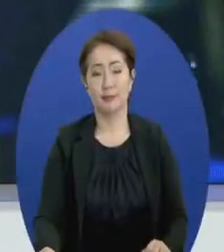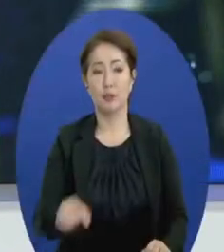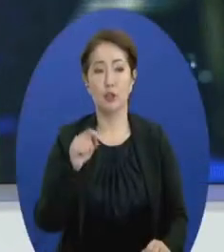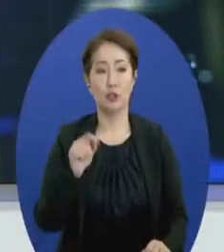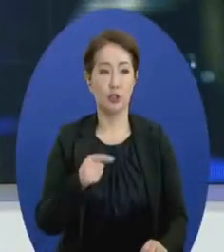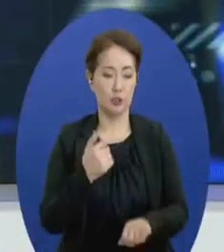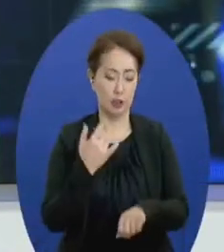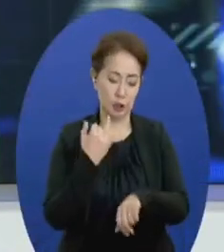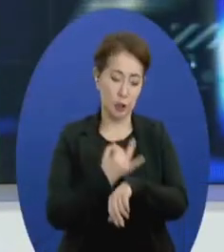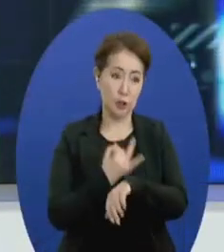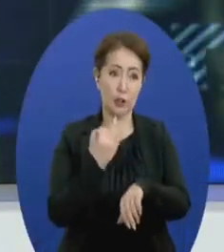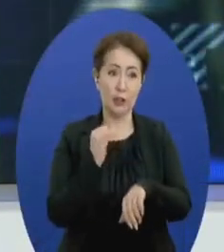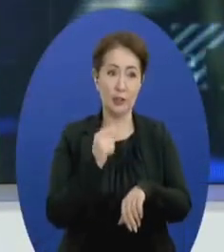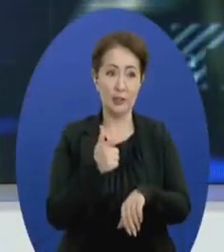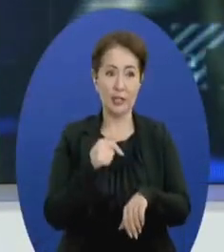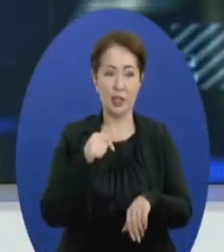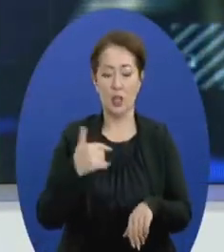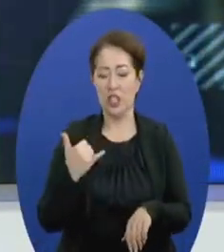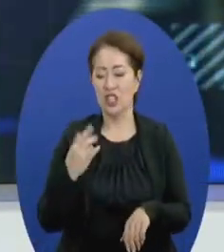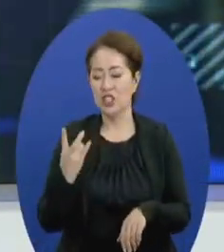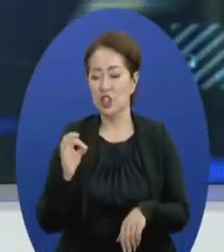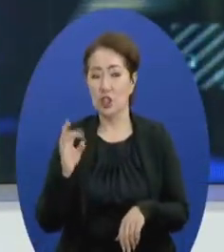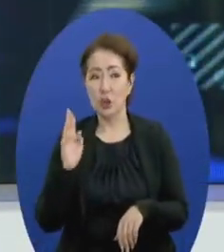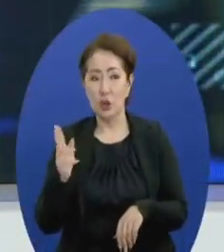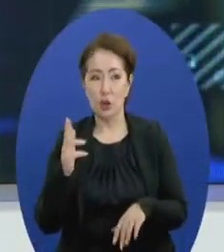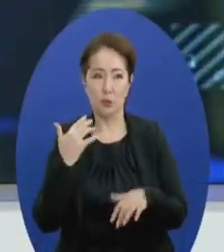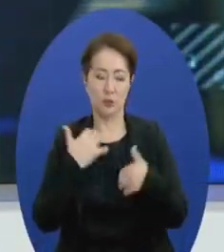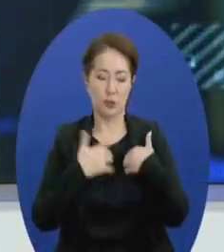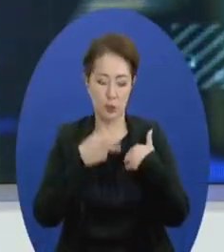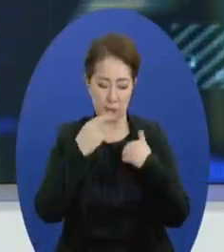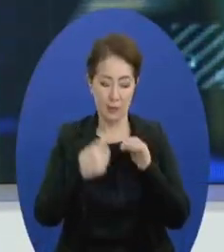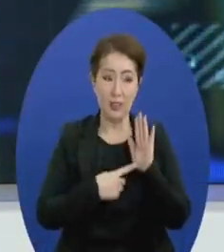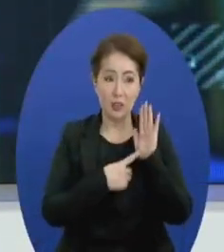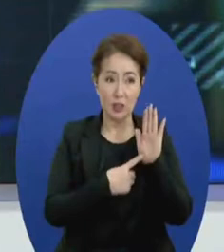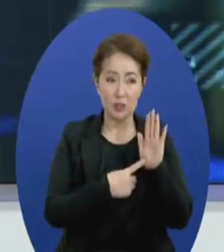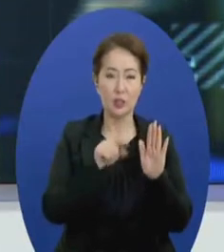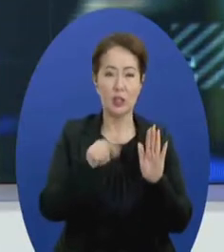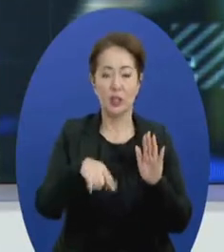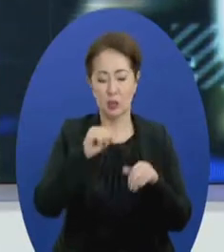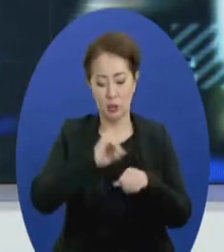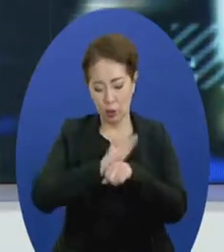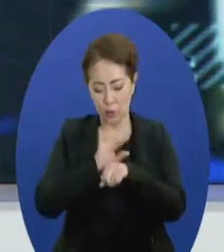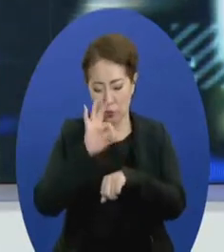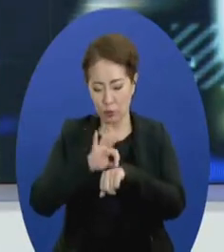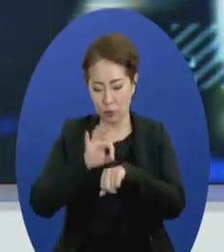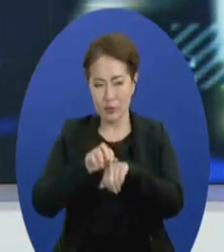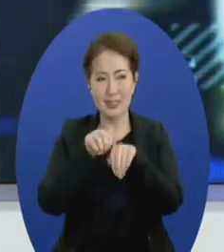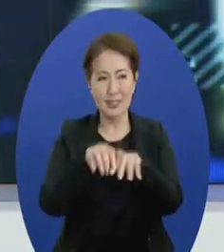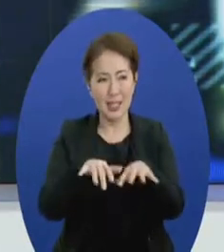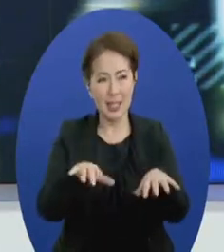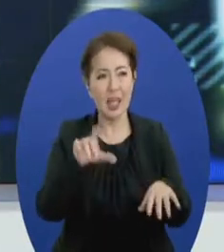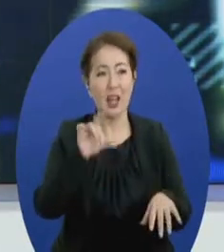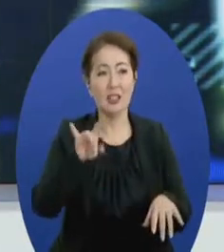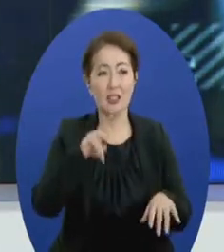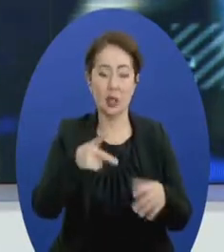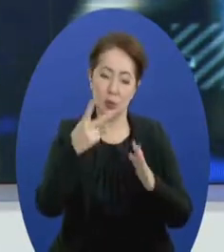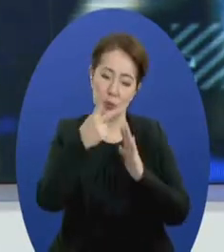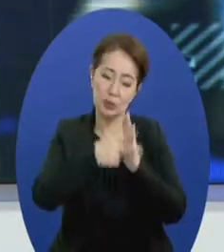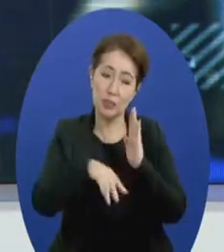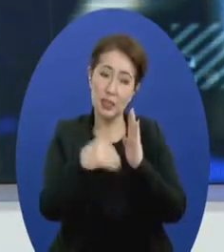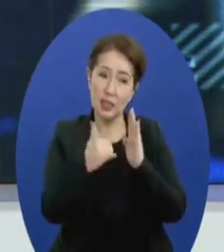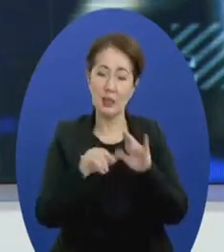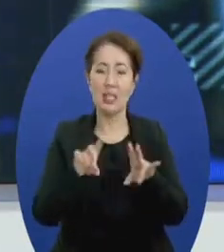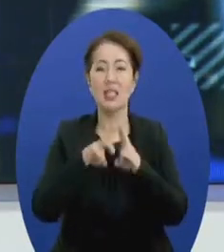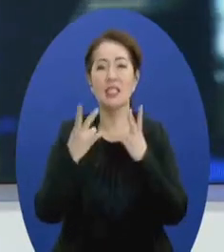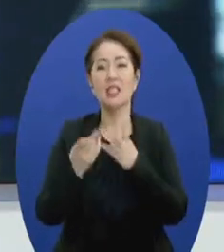Өнөөдөр 19 цагийн орчимд нийслэлийн онцгой комиссаас цаг үеийн асуудлаар шуурхай мэдээллийг хийсэн юм а. За коронавирусны цар тахлын тархалт болон эрсдлийн үнэлгээ, нийгмийн эдийн засгийн нөхцөл